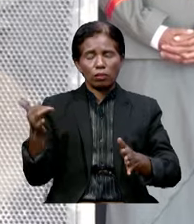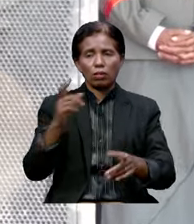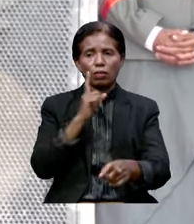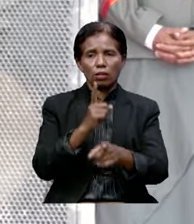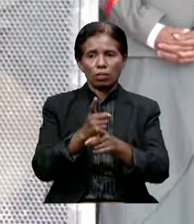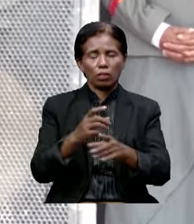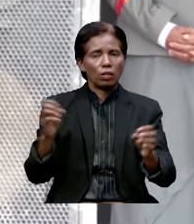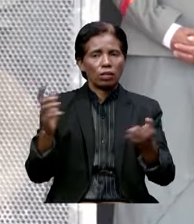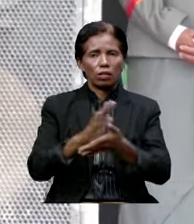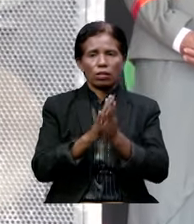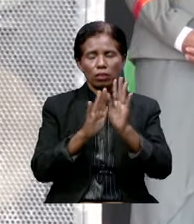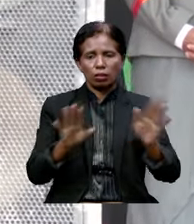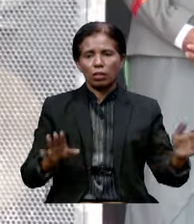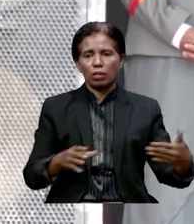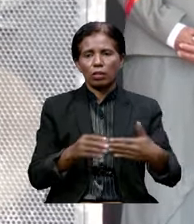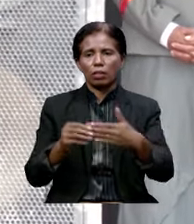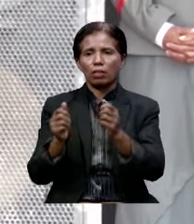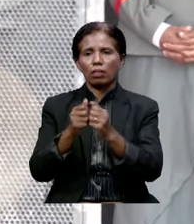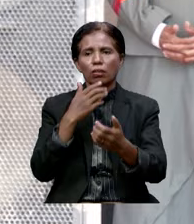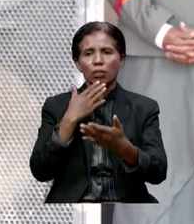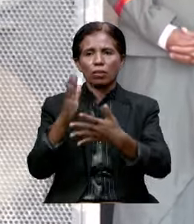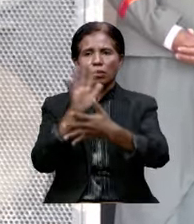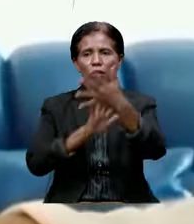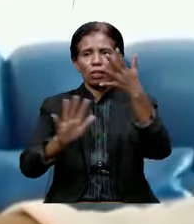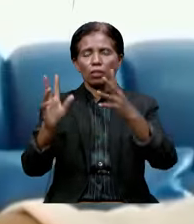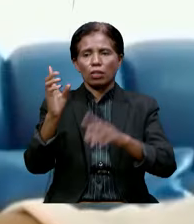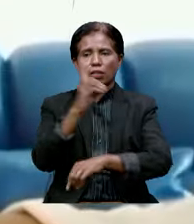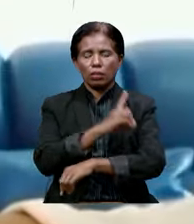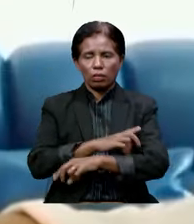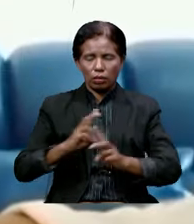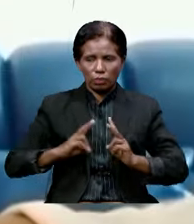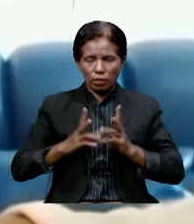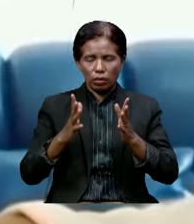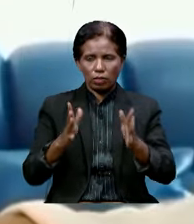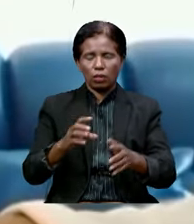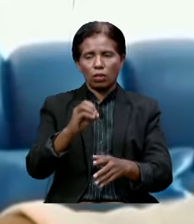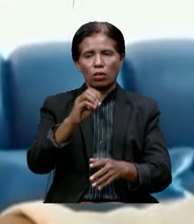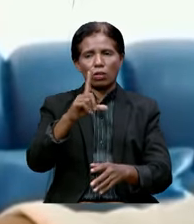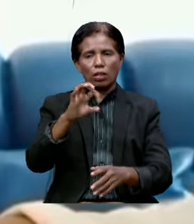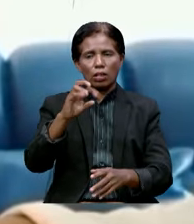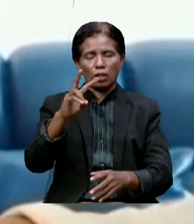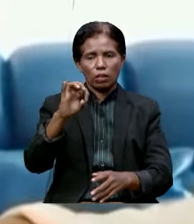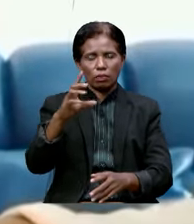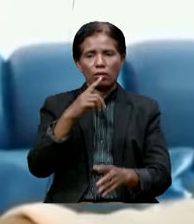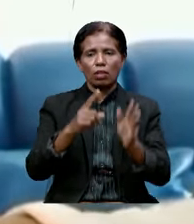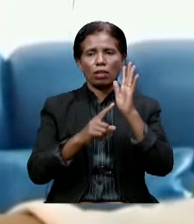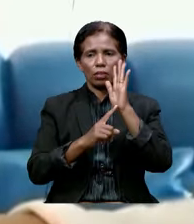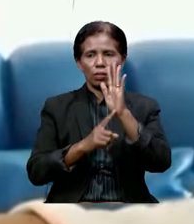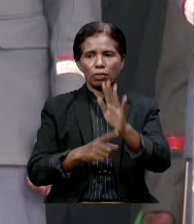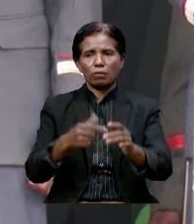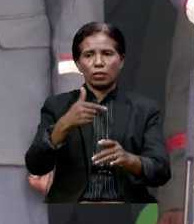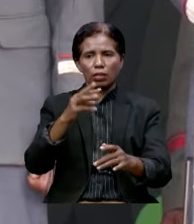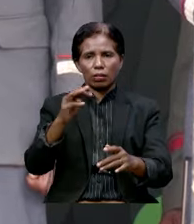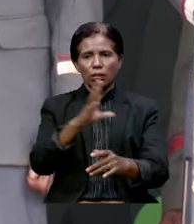la Unidade hodi organiza hodia komemorasaun loron veteranus nian. Olavo Rusa Fui Katolia Hirekne Bajiemen,